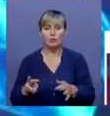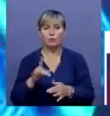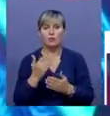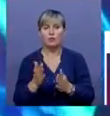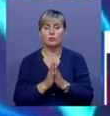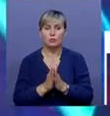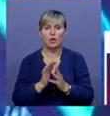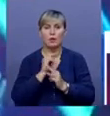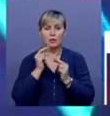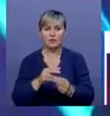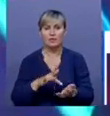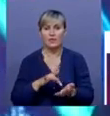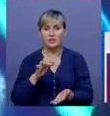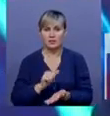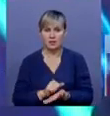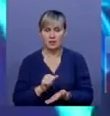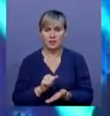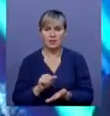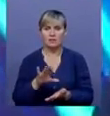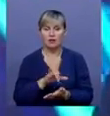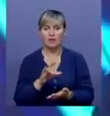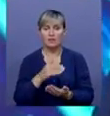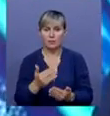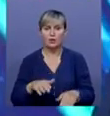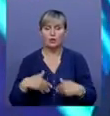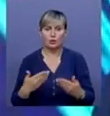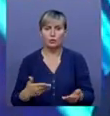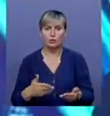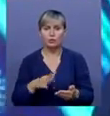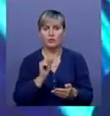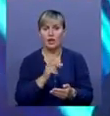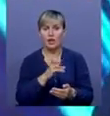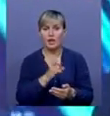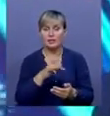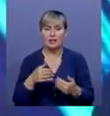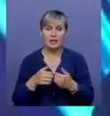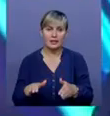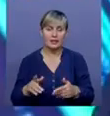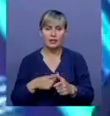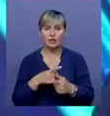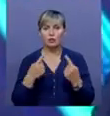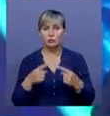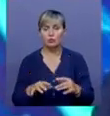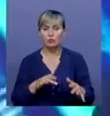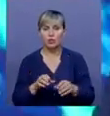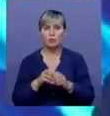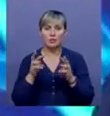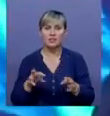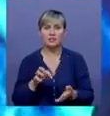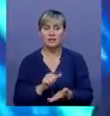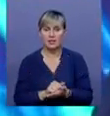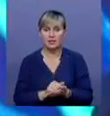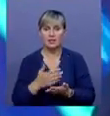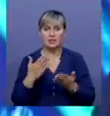просим обратиться в центры занятости вам предложат вакансии открыты или другие меры обеспечения занятости